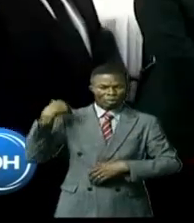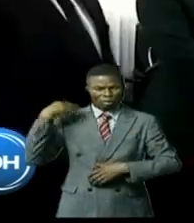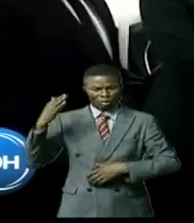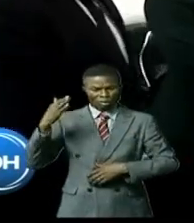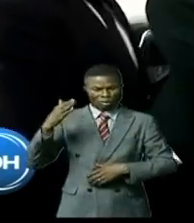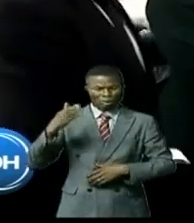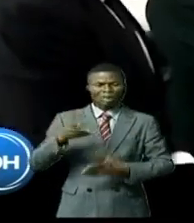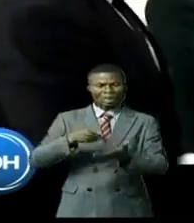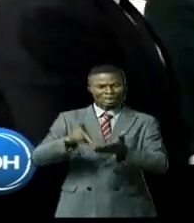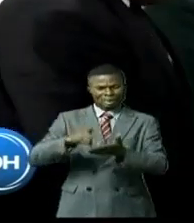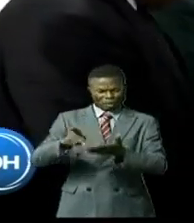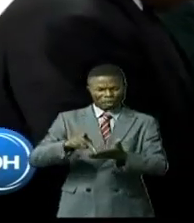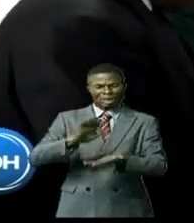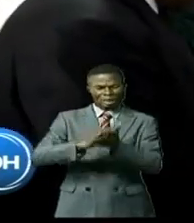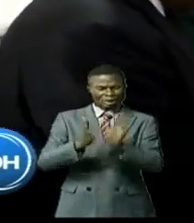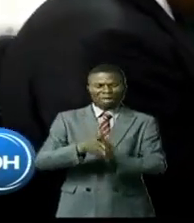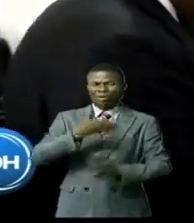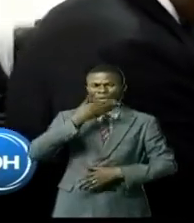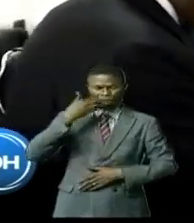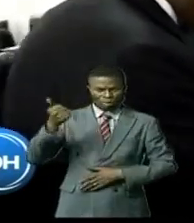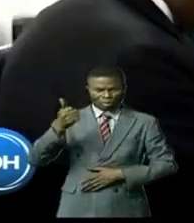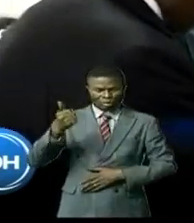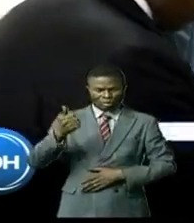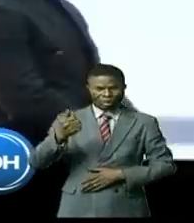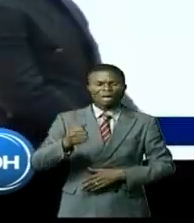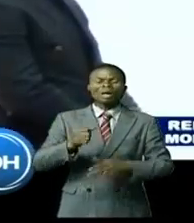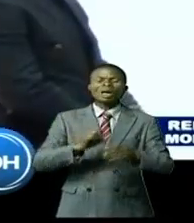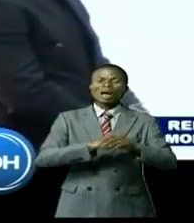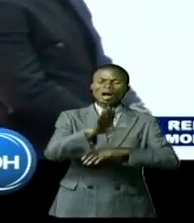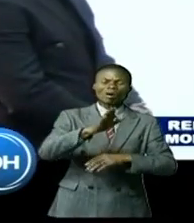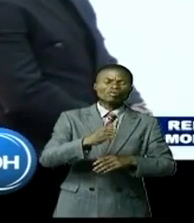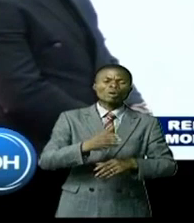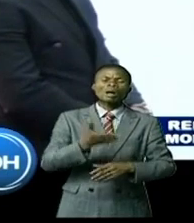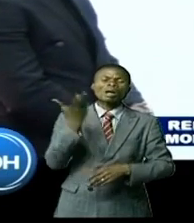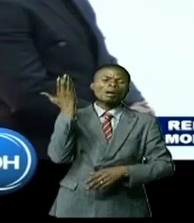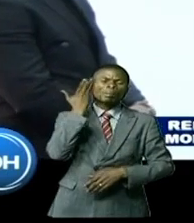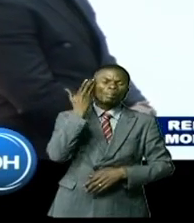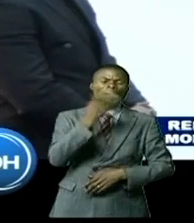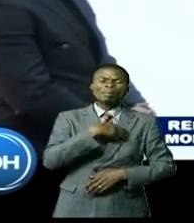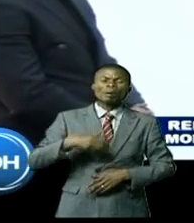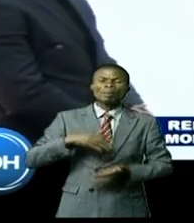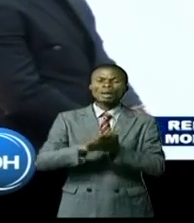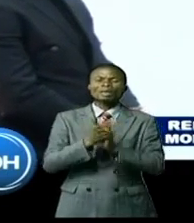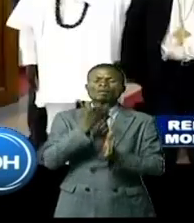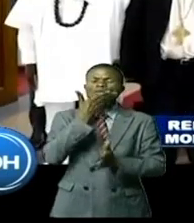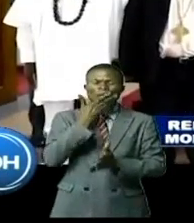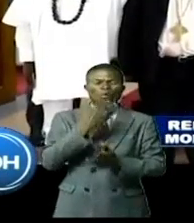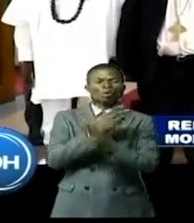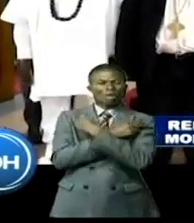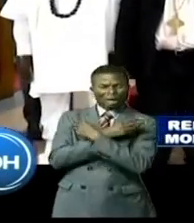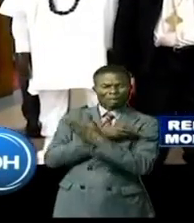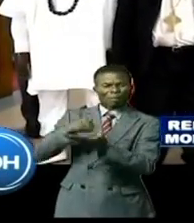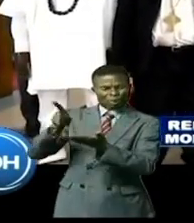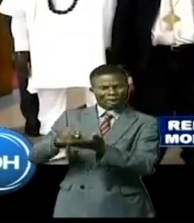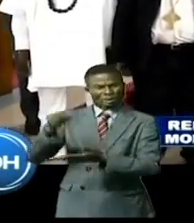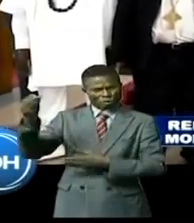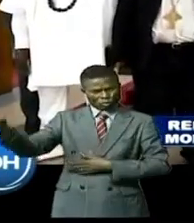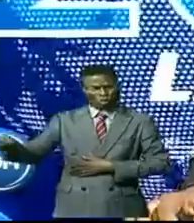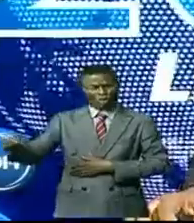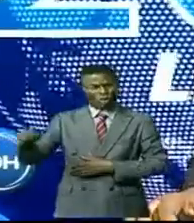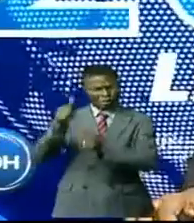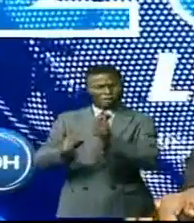des conditions sociales des agents, la mise à la retraite des agents éligibles, ainsi que le rajeunissement de l'administration publique.